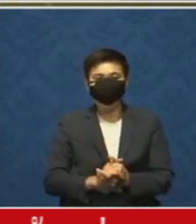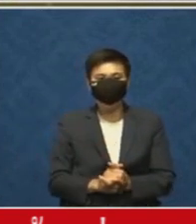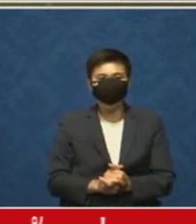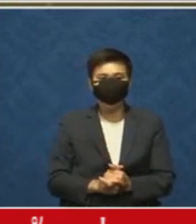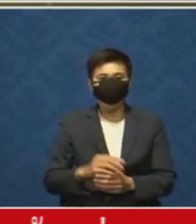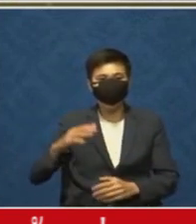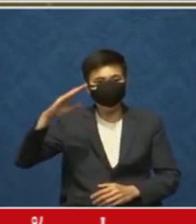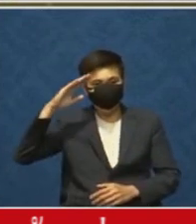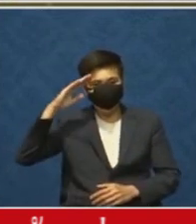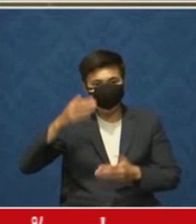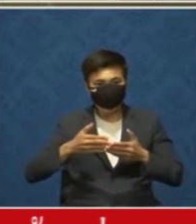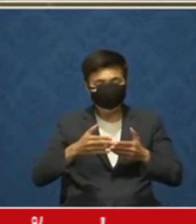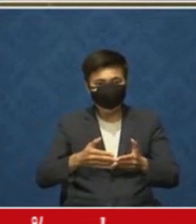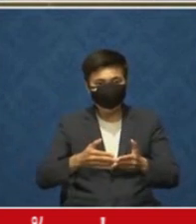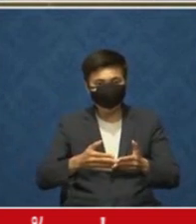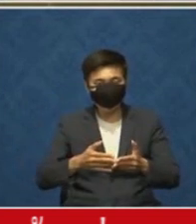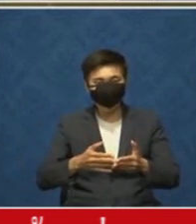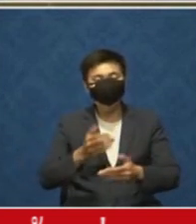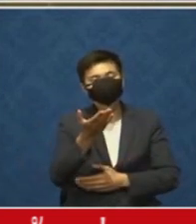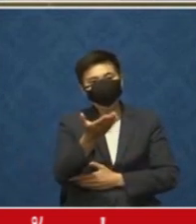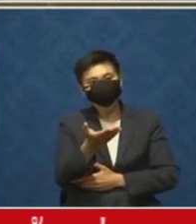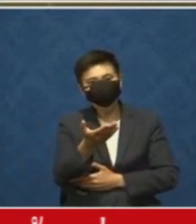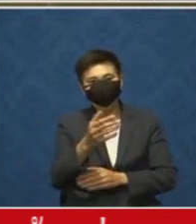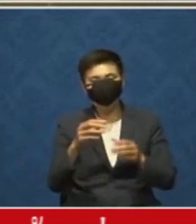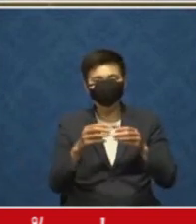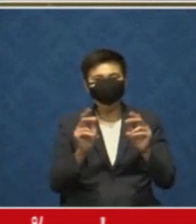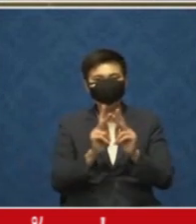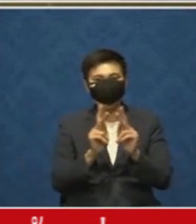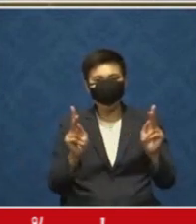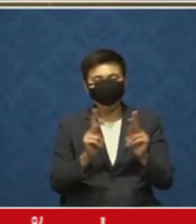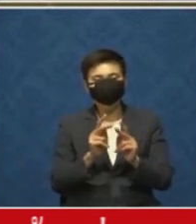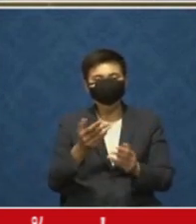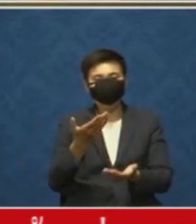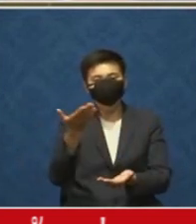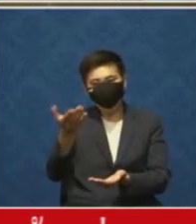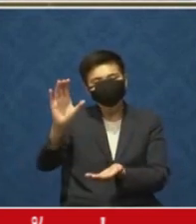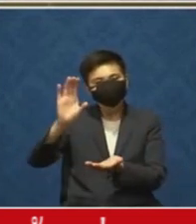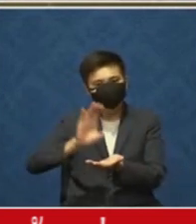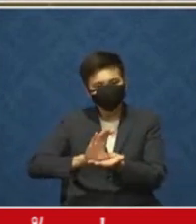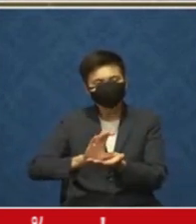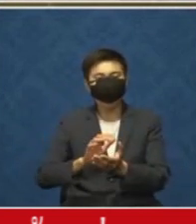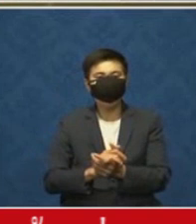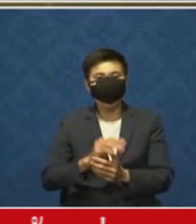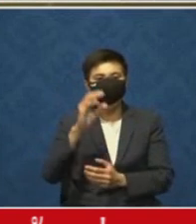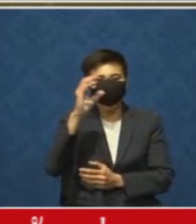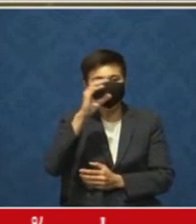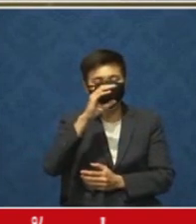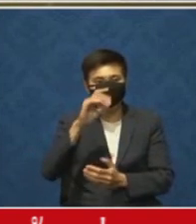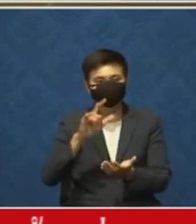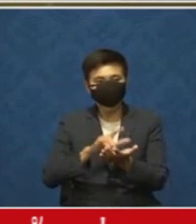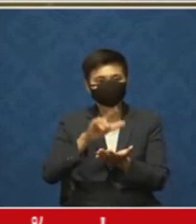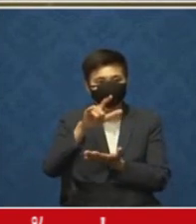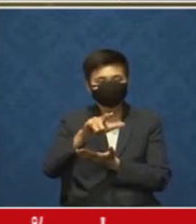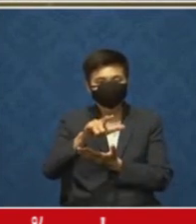เรือเนี่ยขอต่อกรรมธิการงบประมาณครับคือโครงการจัดหาอากาศยาน